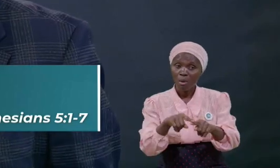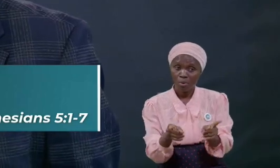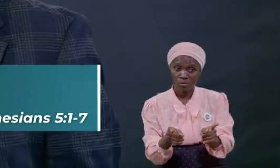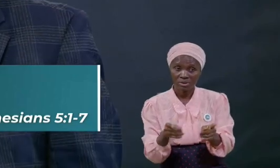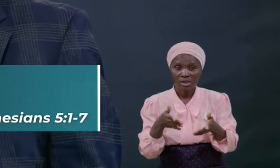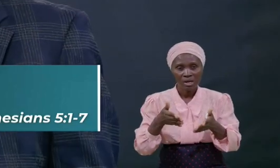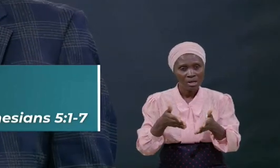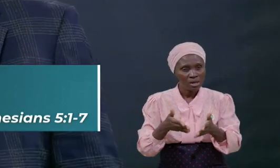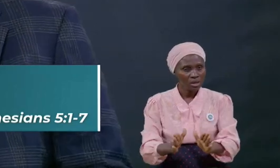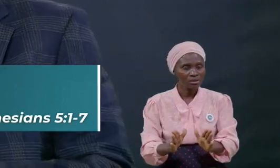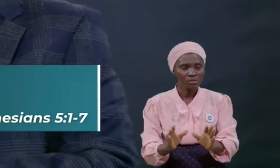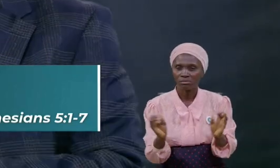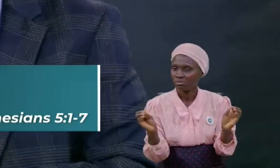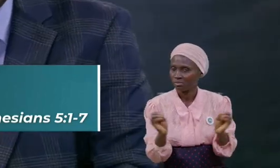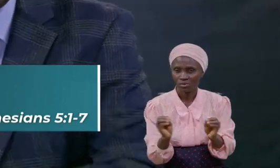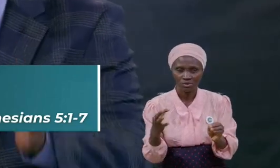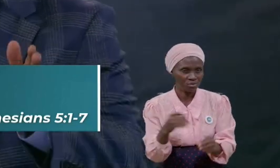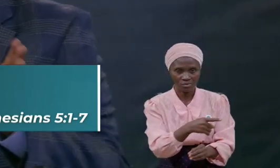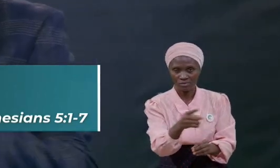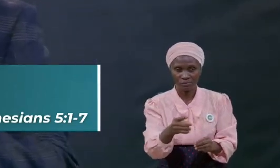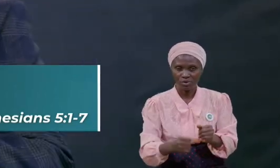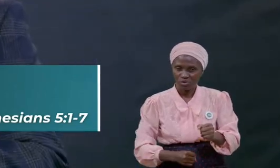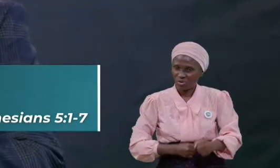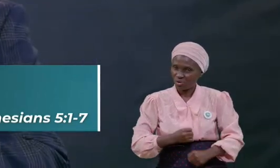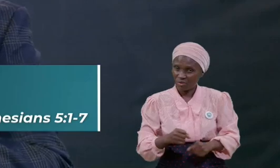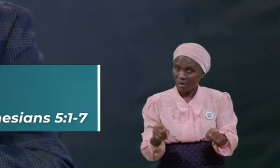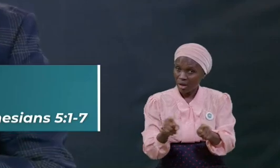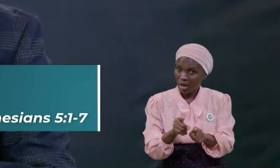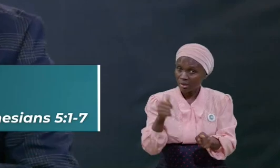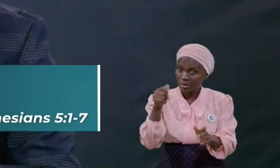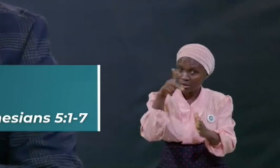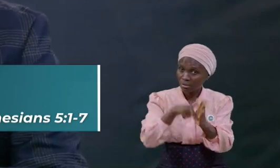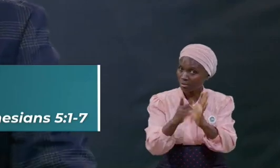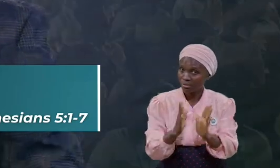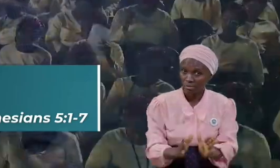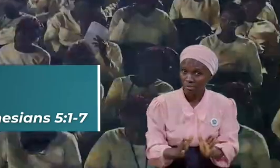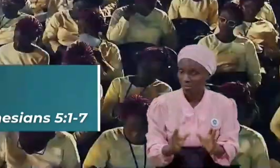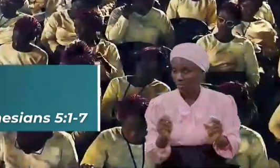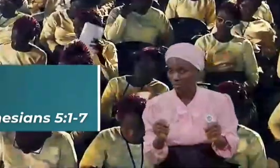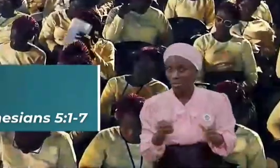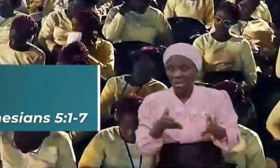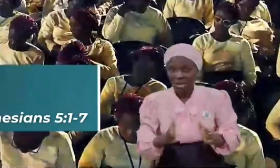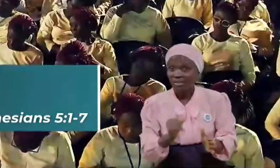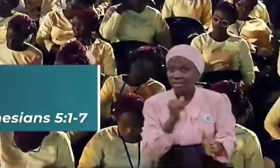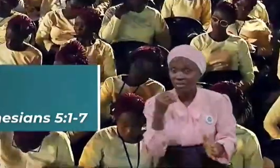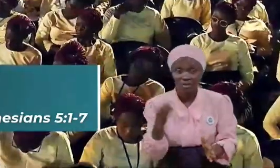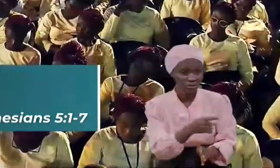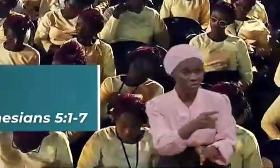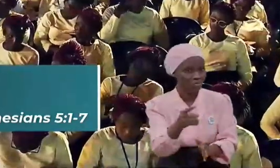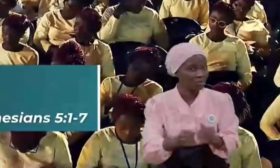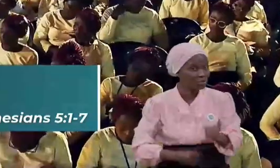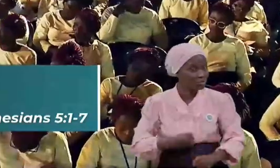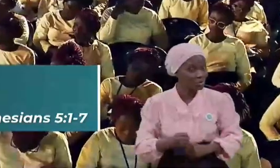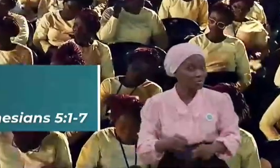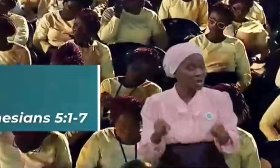Que nul de vous, en effet, ne souffre comme meurtrier, ou que nul de vous ne souffre comme meurtrier. Si tu es